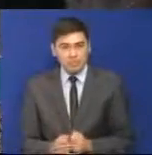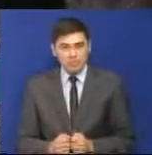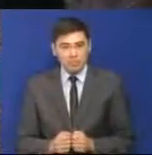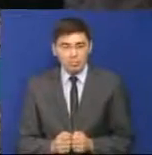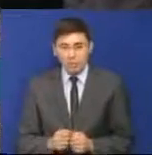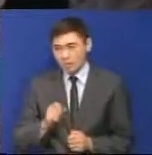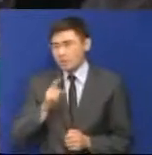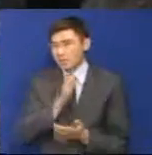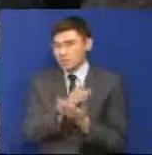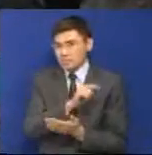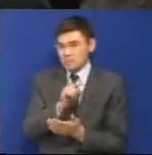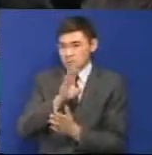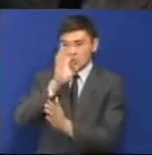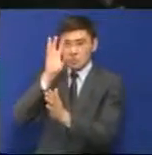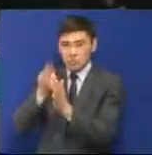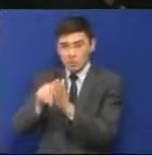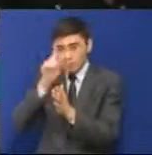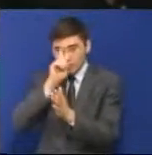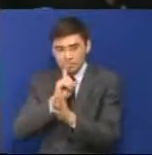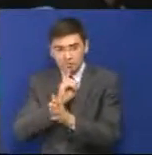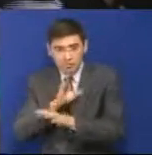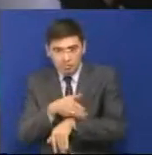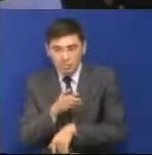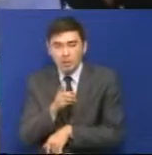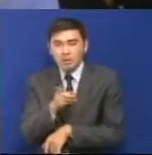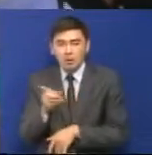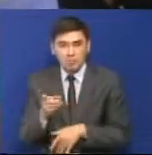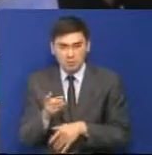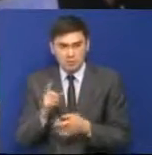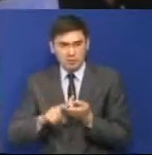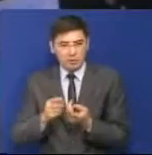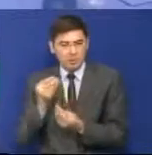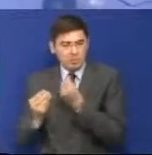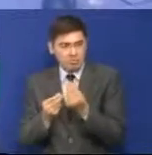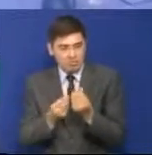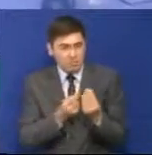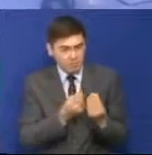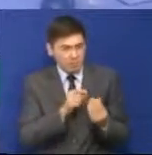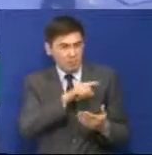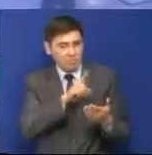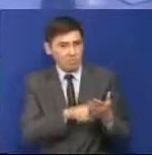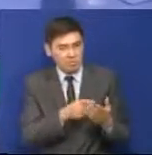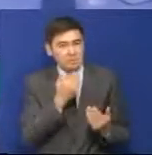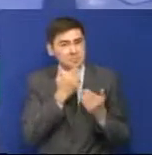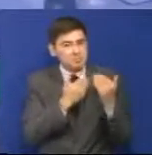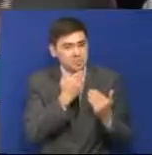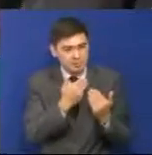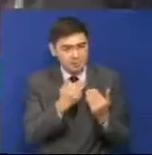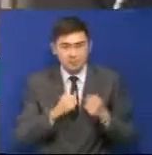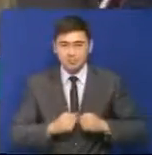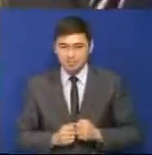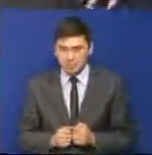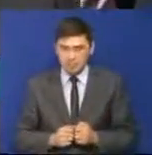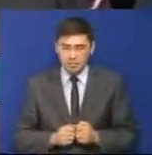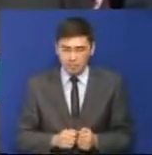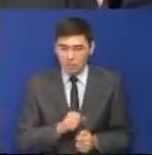бір ай өткен тұрғындар коммуналдық қызметке қатысты сауалдарын қойды. Осының негізінде тұрғындармен өткен кездесуге